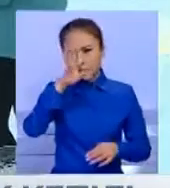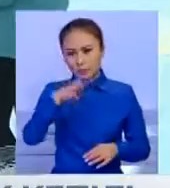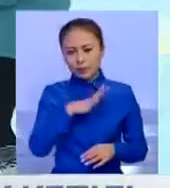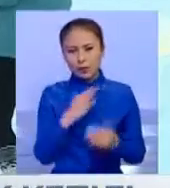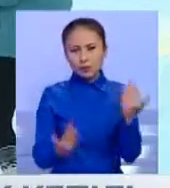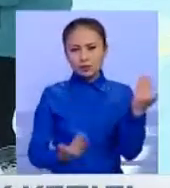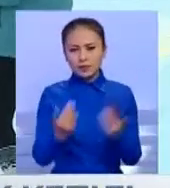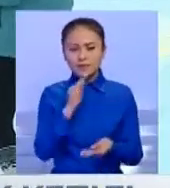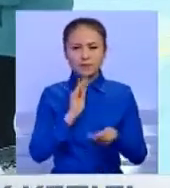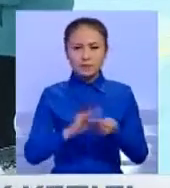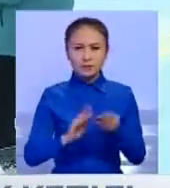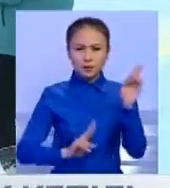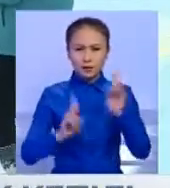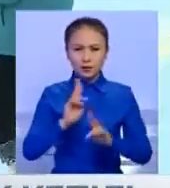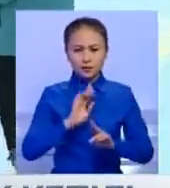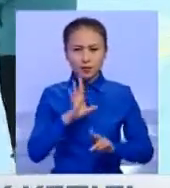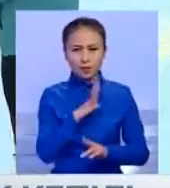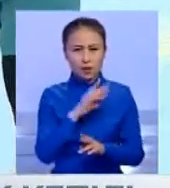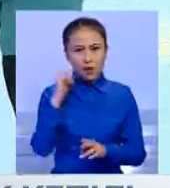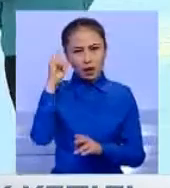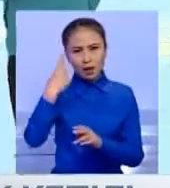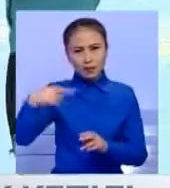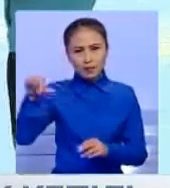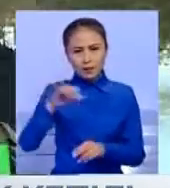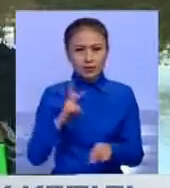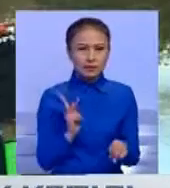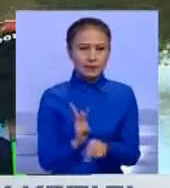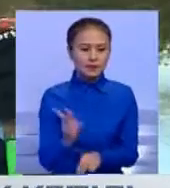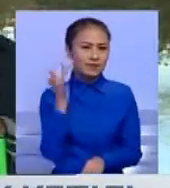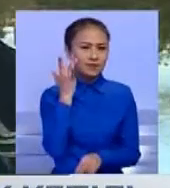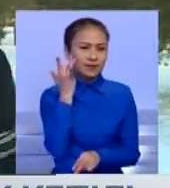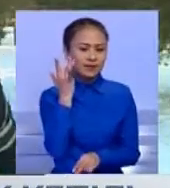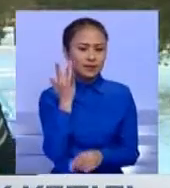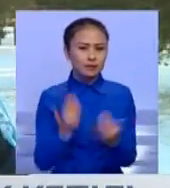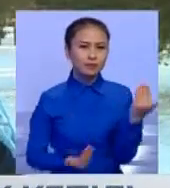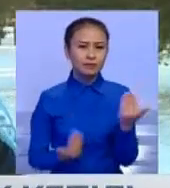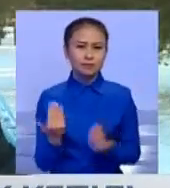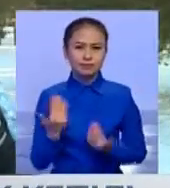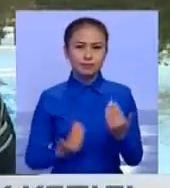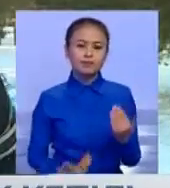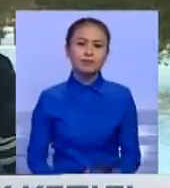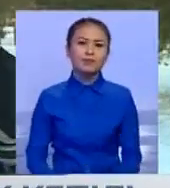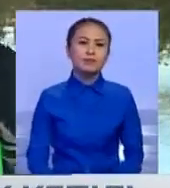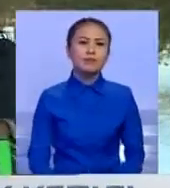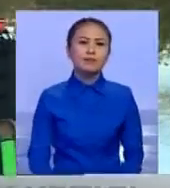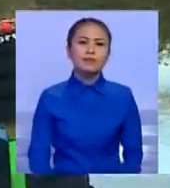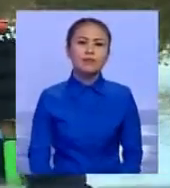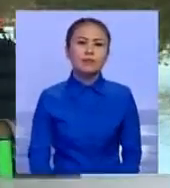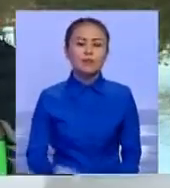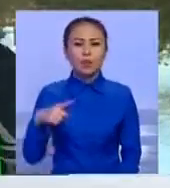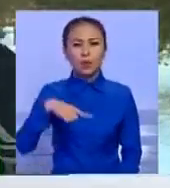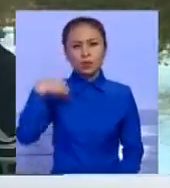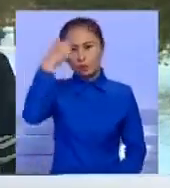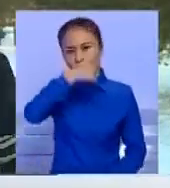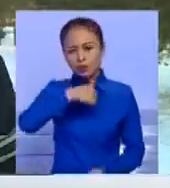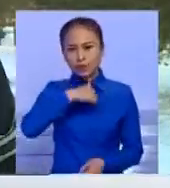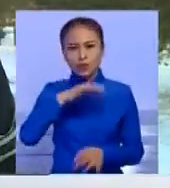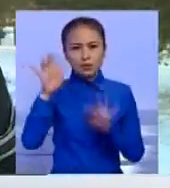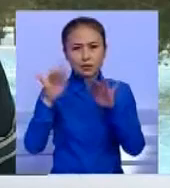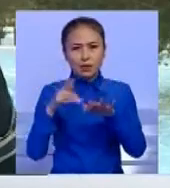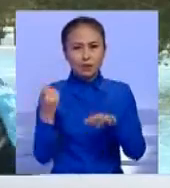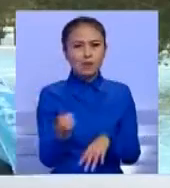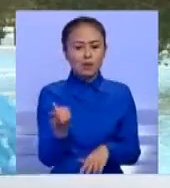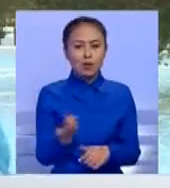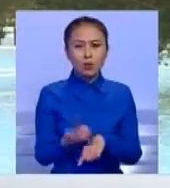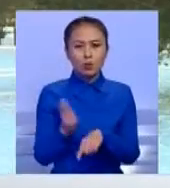шаңғы тебуді дәстүрге айналдырған ол аптасына 3 мәрте жаттығады. В этом году в связи с дефицитом снега. Биыл қардың аз түсуіне байланысты